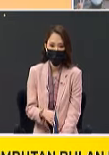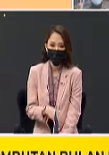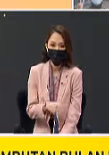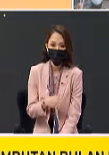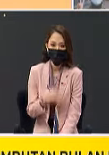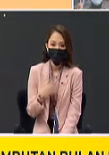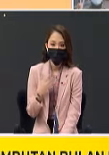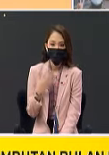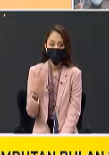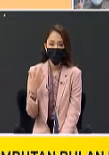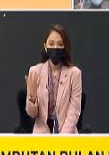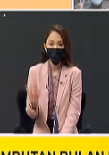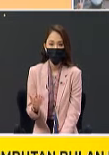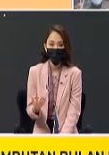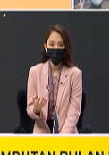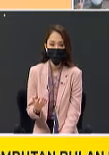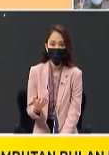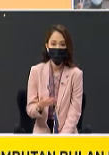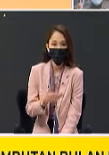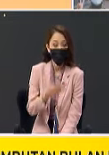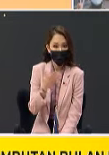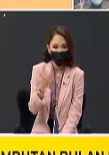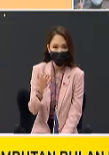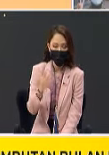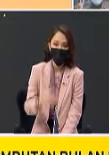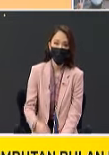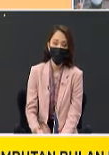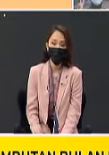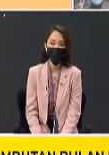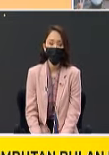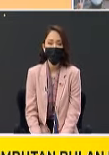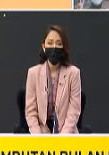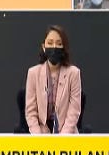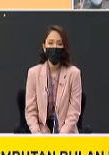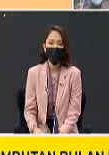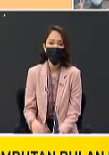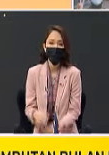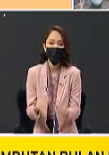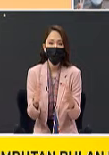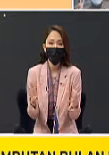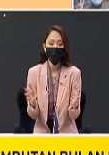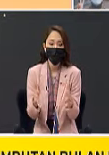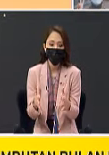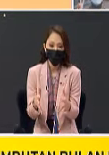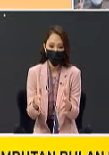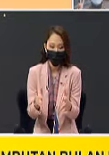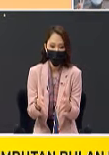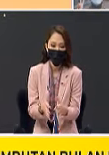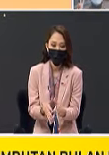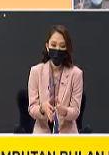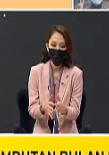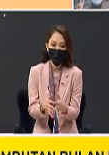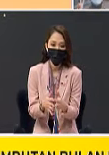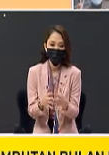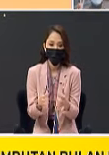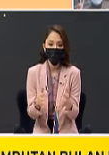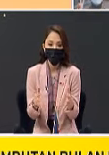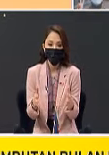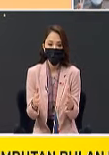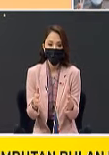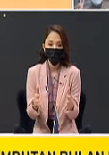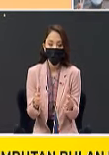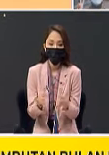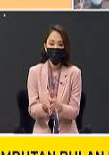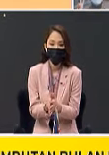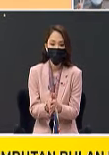persembahan, aset ataupun jentera ketenteraan dan sebagainya, petugas lagi. Jadi bagaimana dengan situasi normal baru untuk tahun ini, persediaan